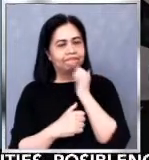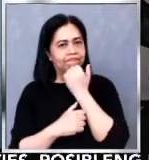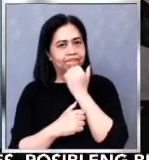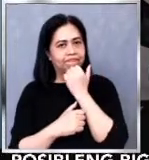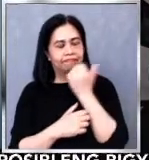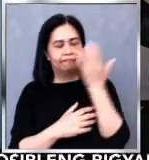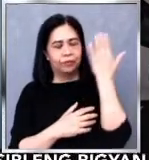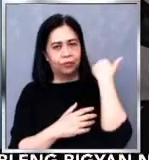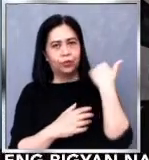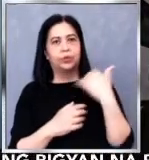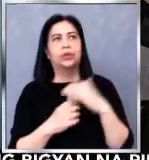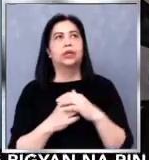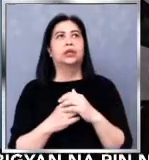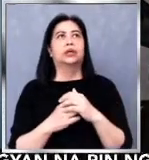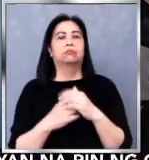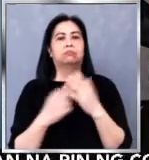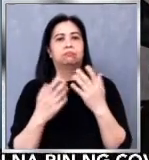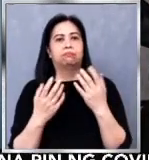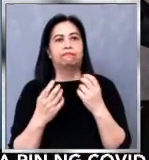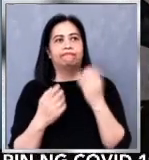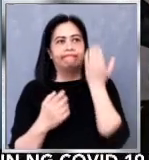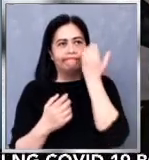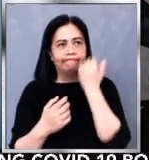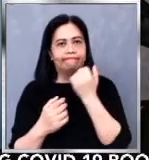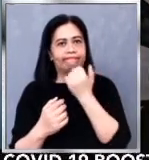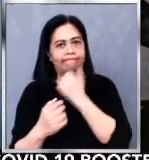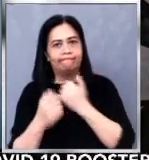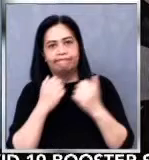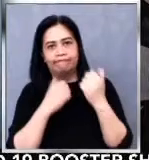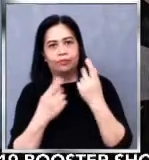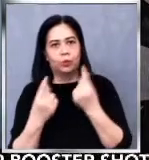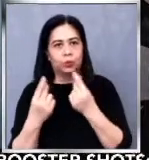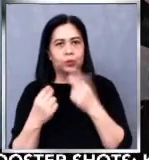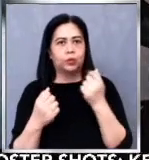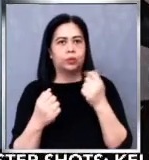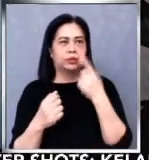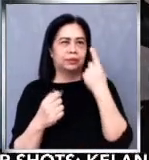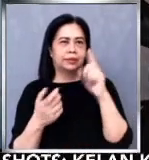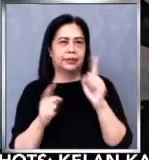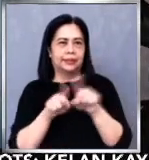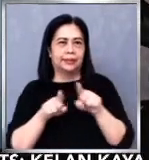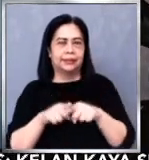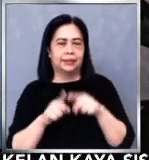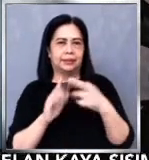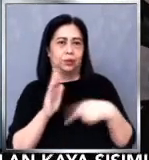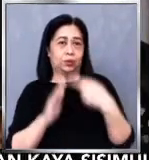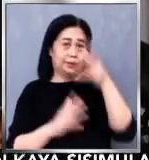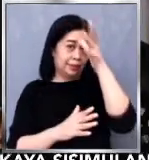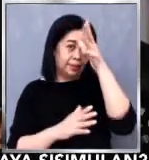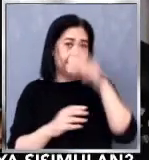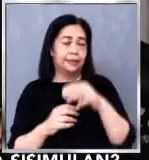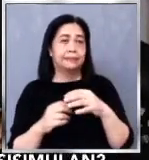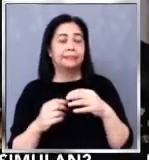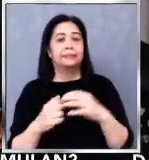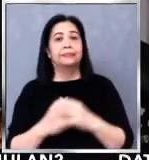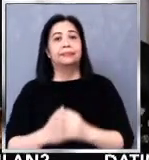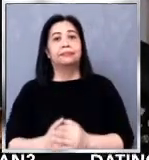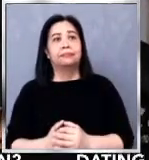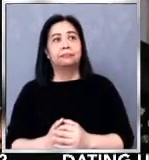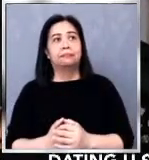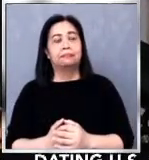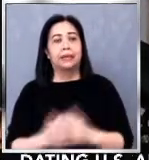mga pagkukulang sa pagiging tatay, pagiging ama. Sa pagkakataong